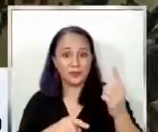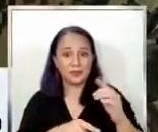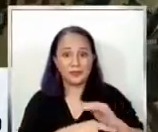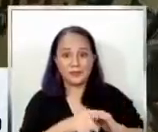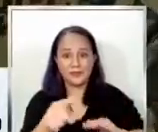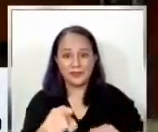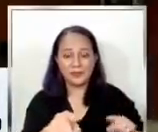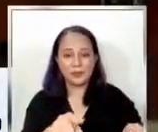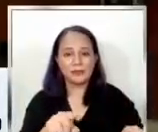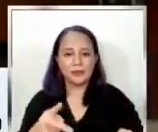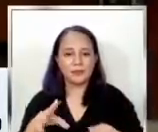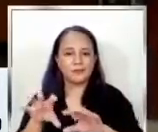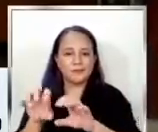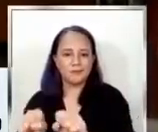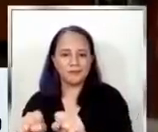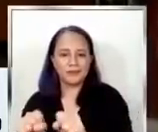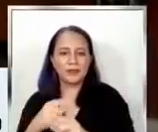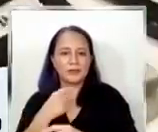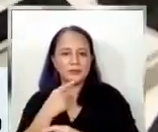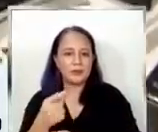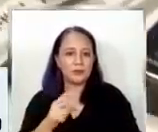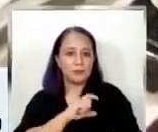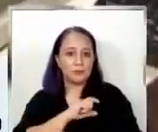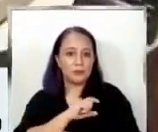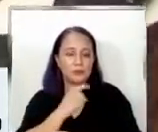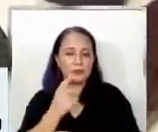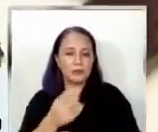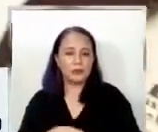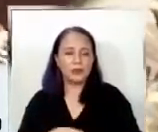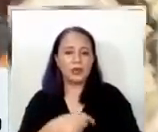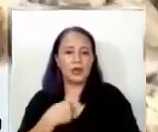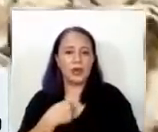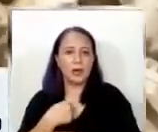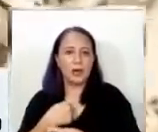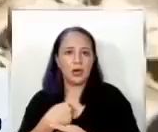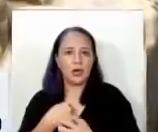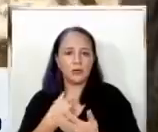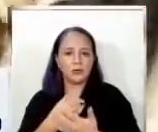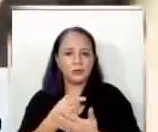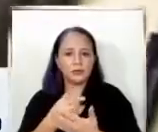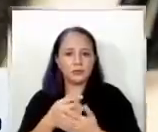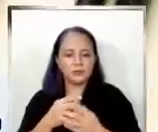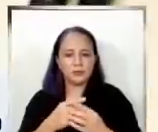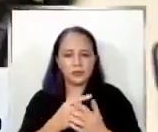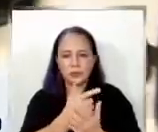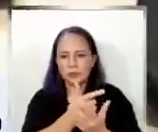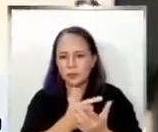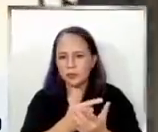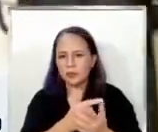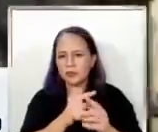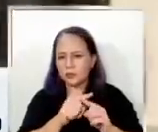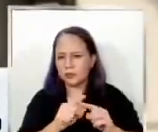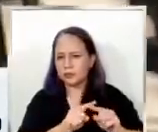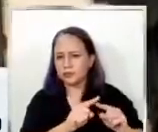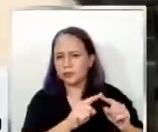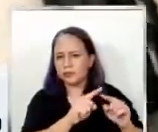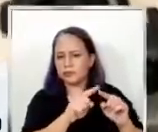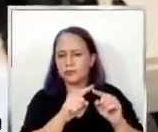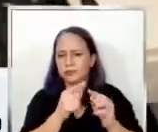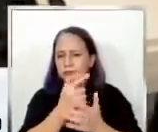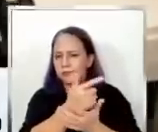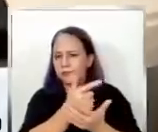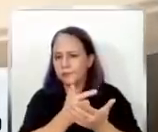sa NCRPO, nakuha sa kanya ang isang Bushmaster Assault Rifle, caliber 38, mga bala at iba pang